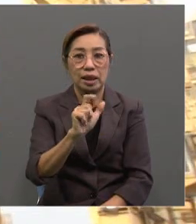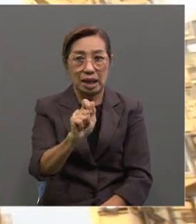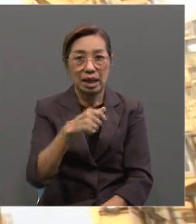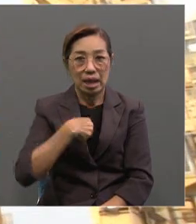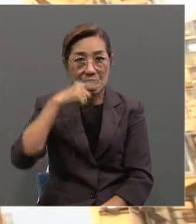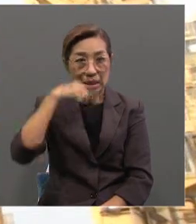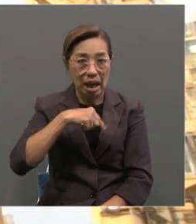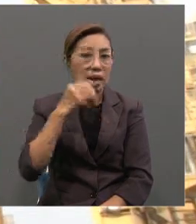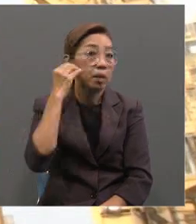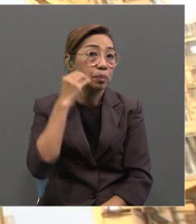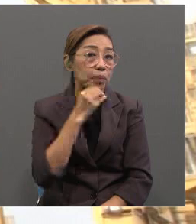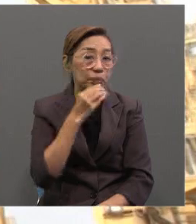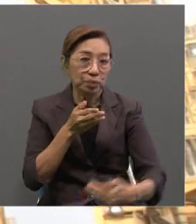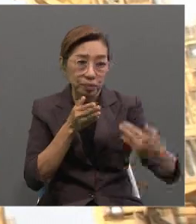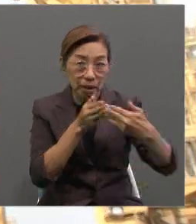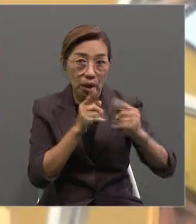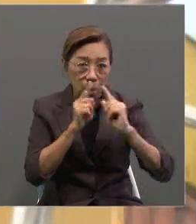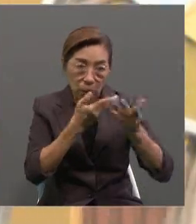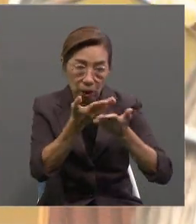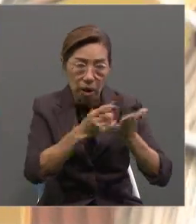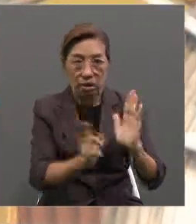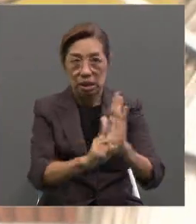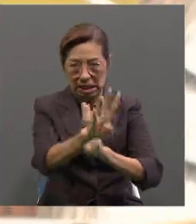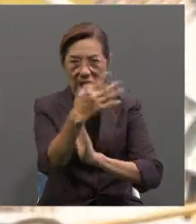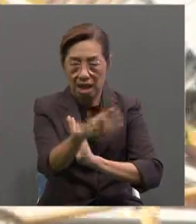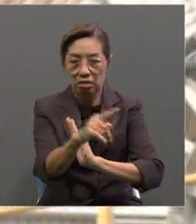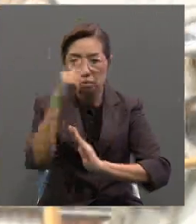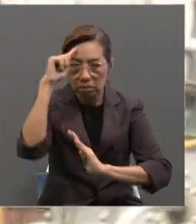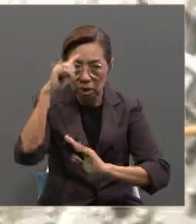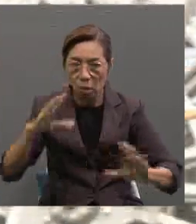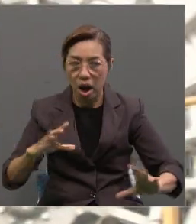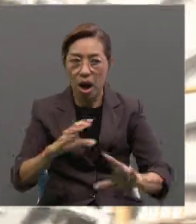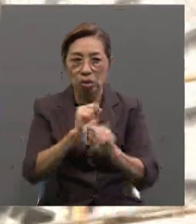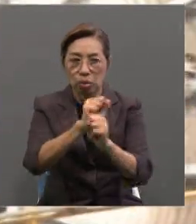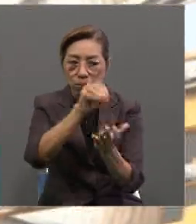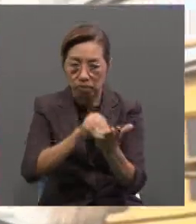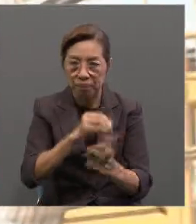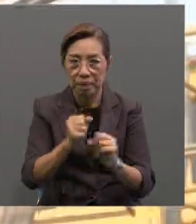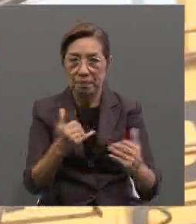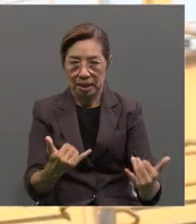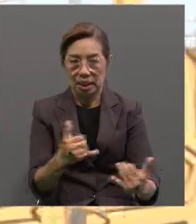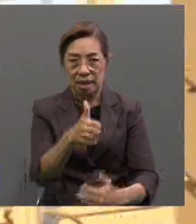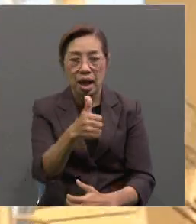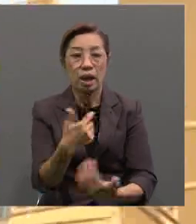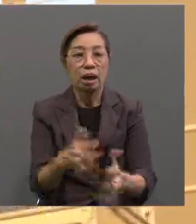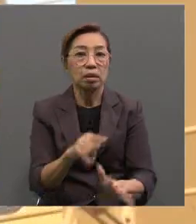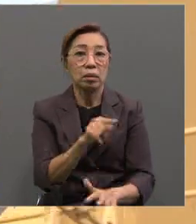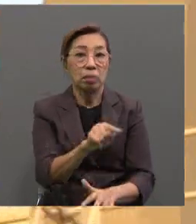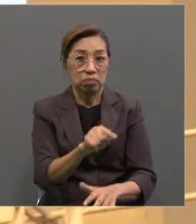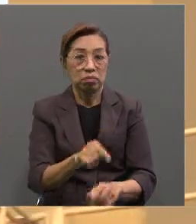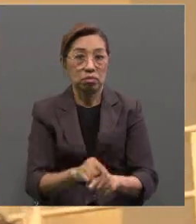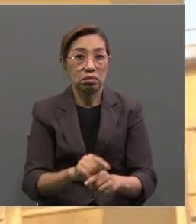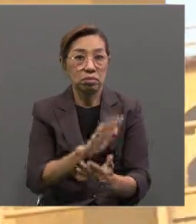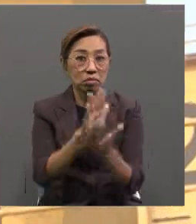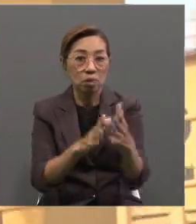สหรัฐอาหรับเอมิเรตส์ณขณะนี้เจรจาไปแล้วเสี่ยงรอบนะคะก็คาดว่าจะได้ข้อสรุปในปีนี้ตลาดนี้ก็ถือว่ามีความสำคัญ